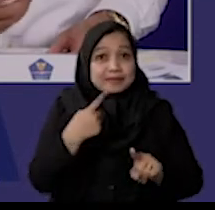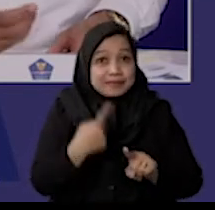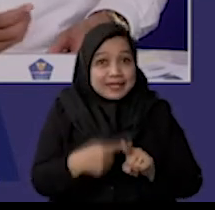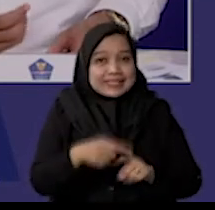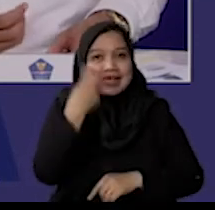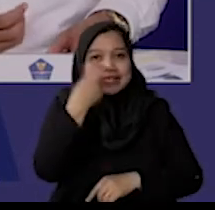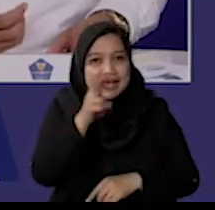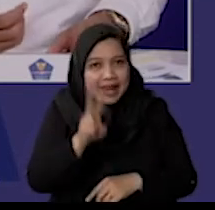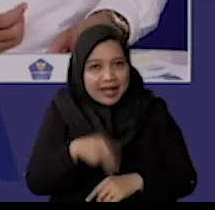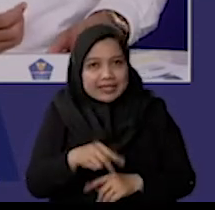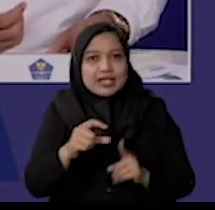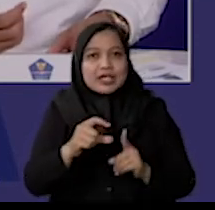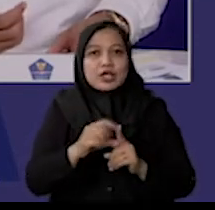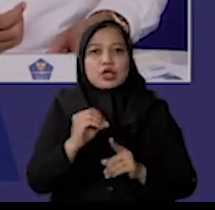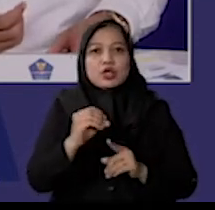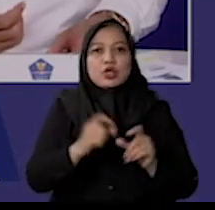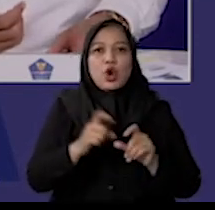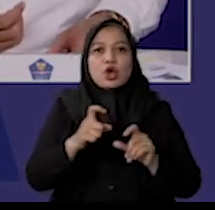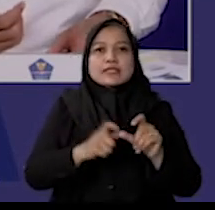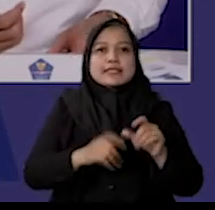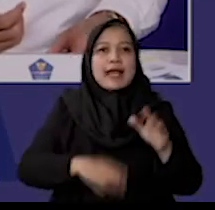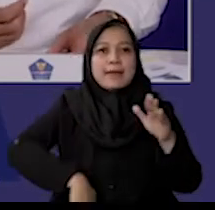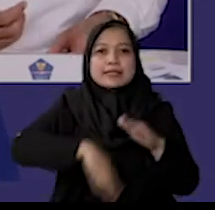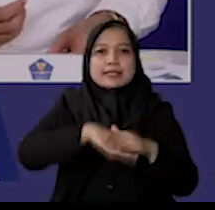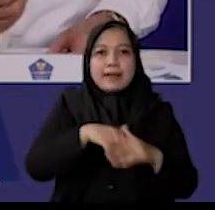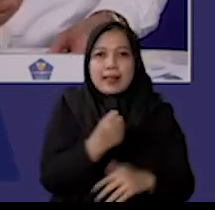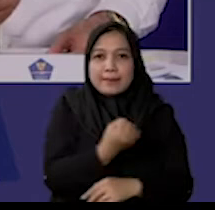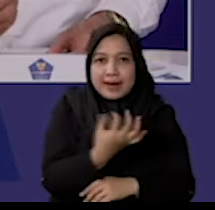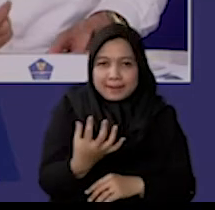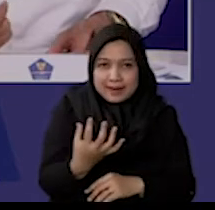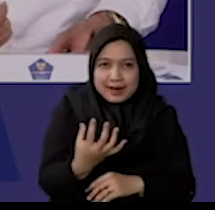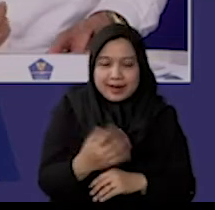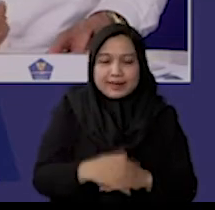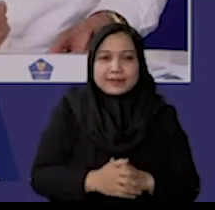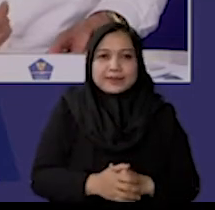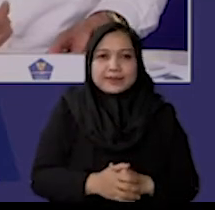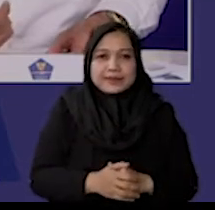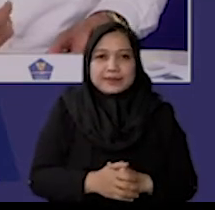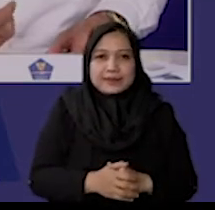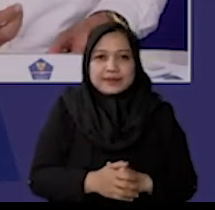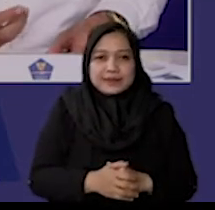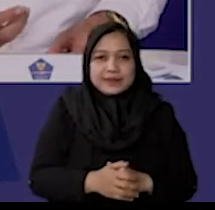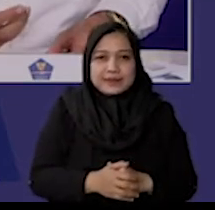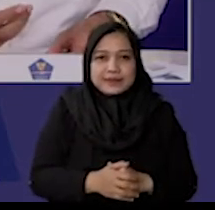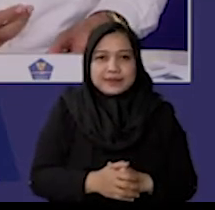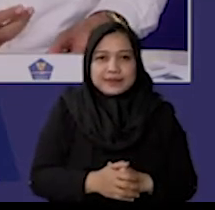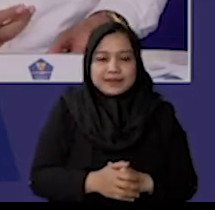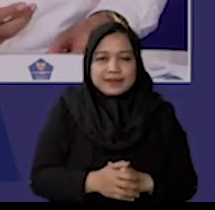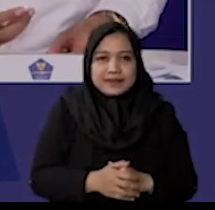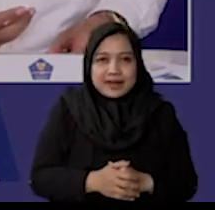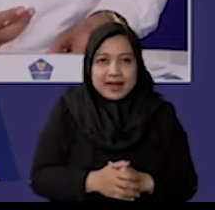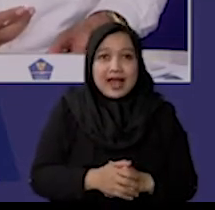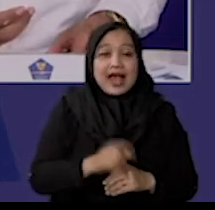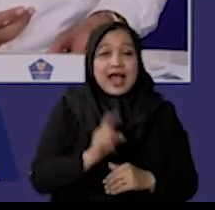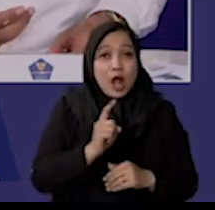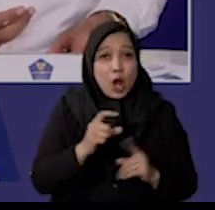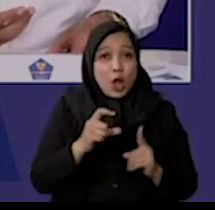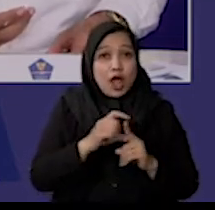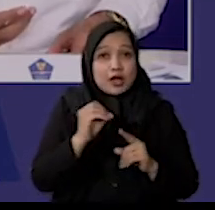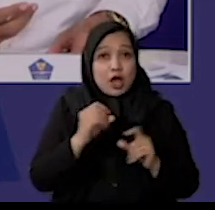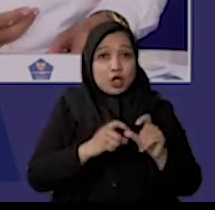dosis optimalnya dan menentukan frekuensi dari pemberian dosis yang paling